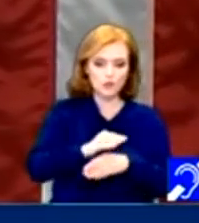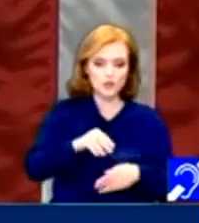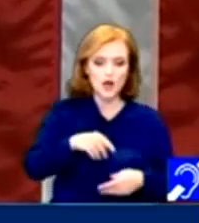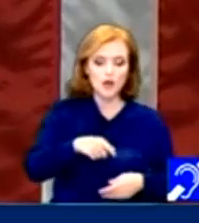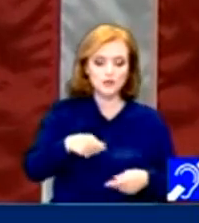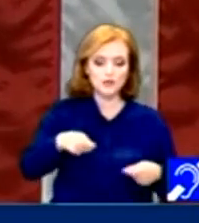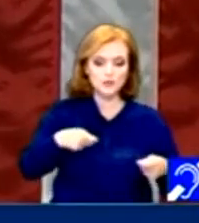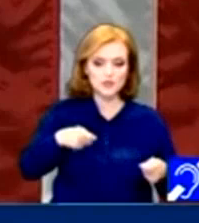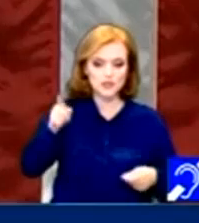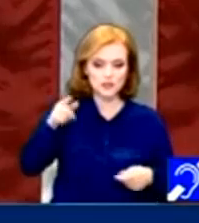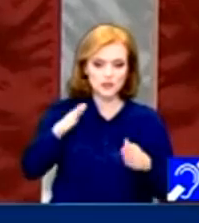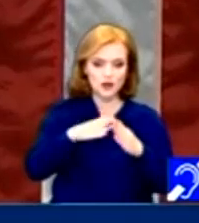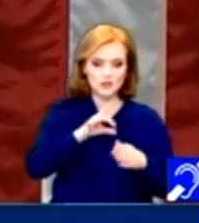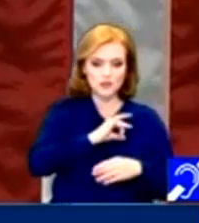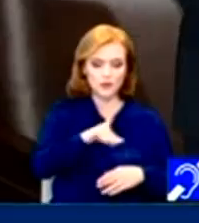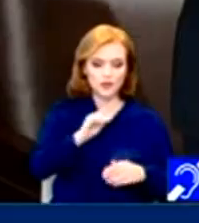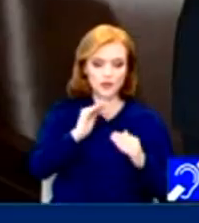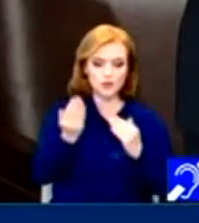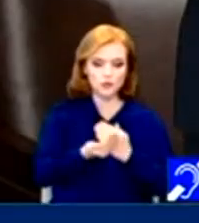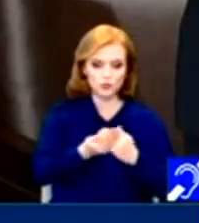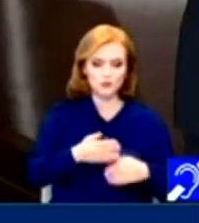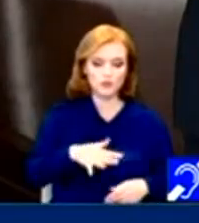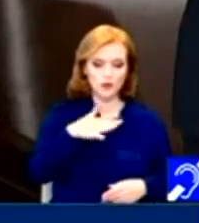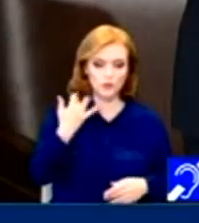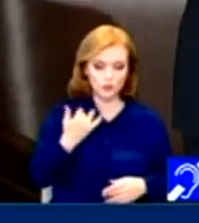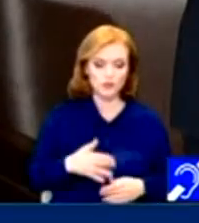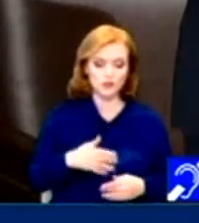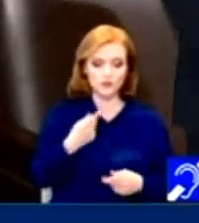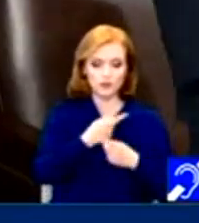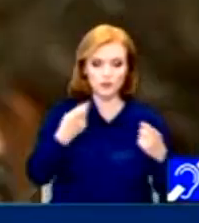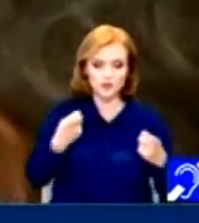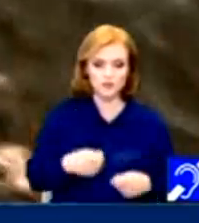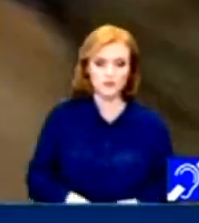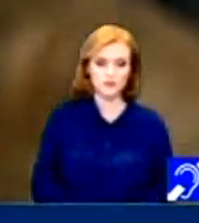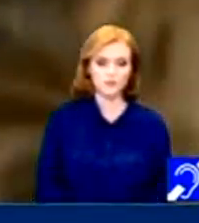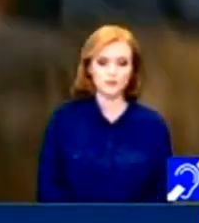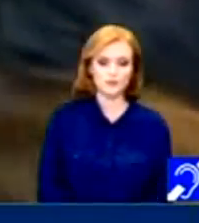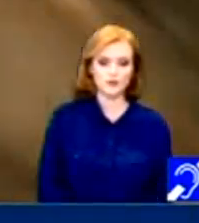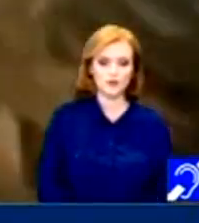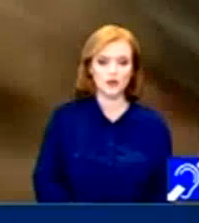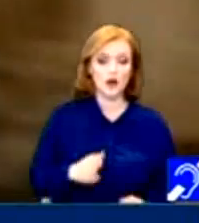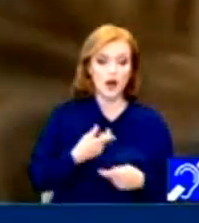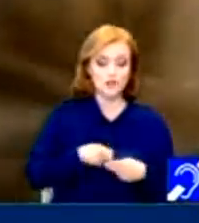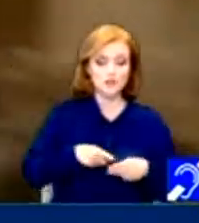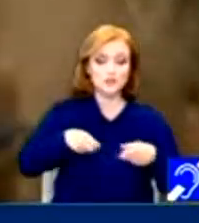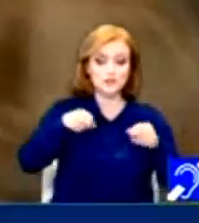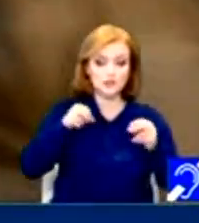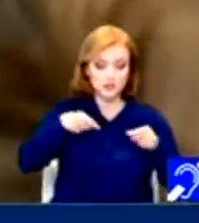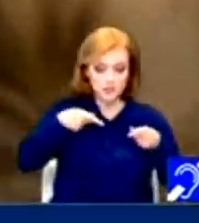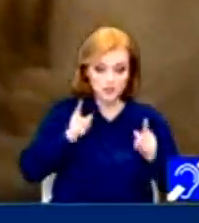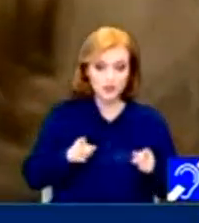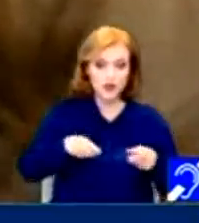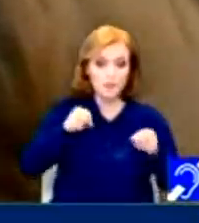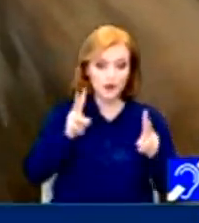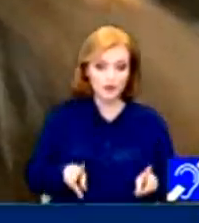de tentativă ilegală de a ascunde faptele prin refuzul de a coopera la anchetă. This is really dangerous. What the president